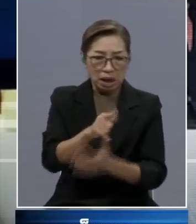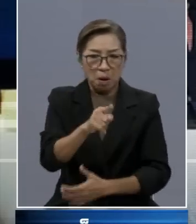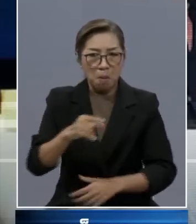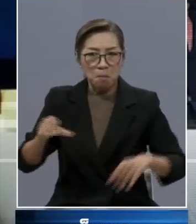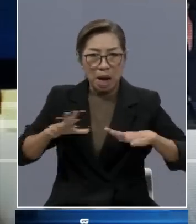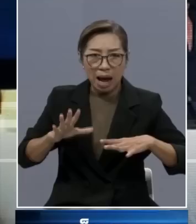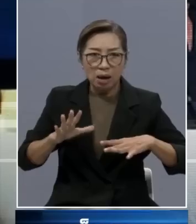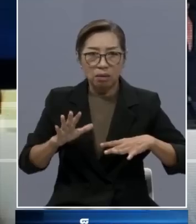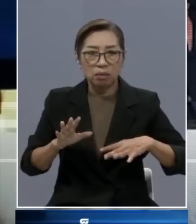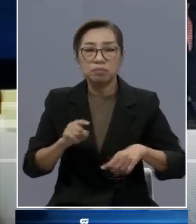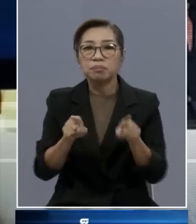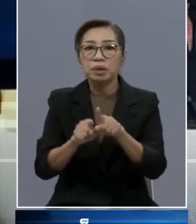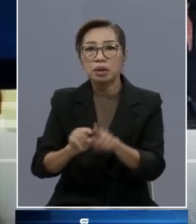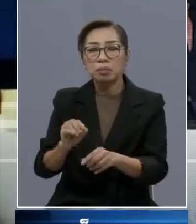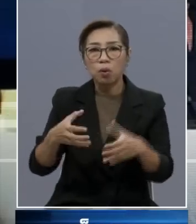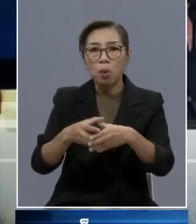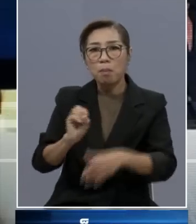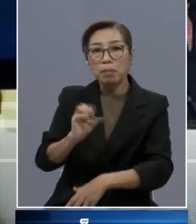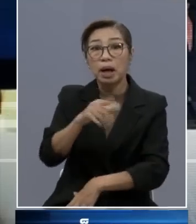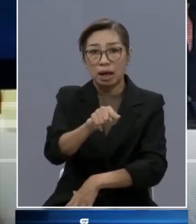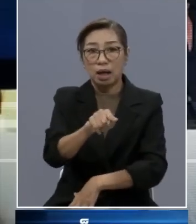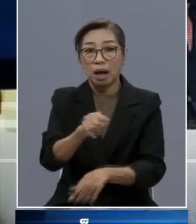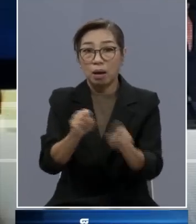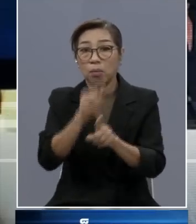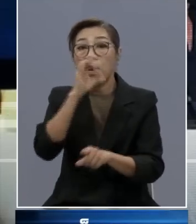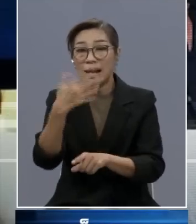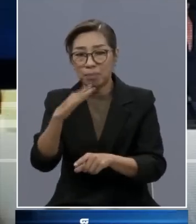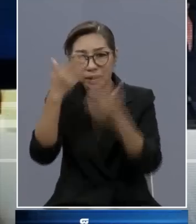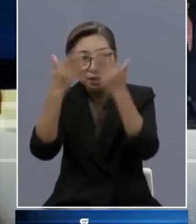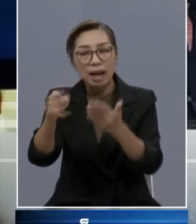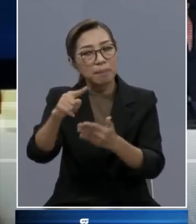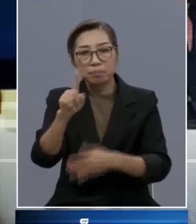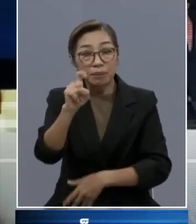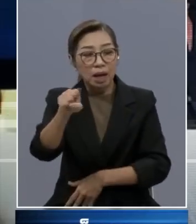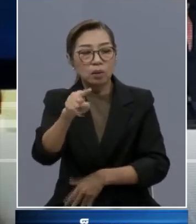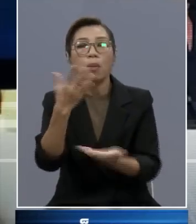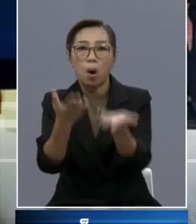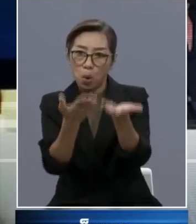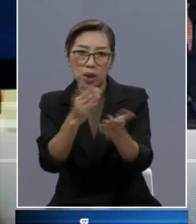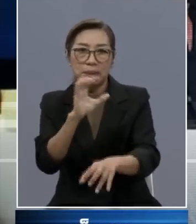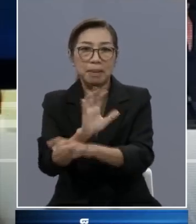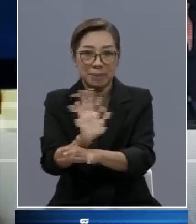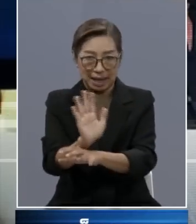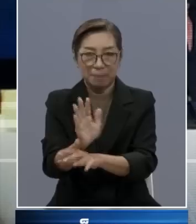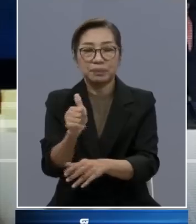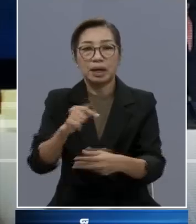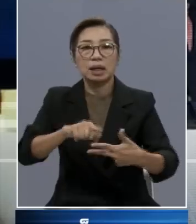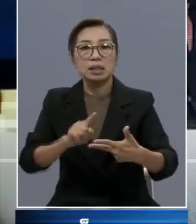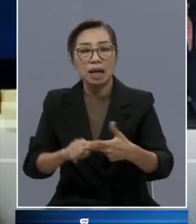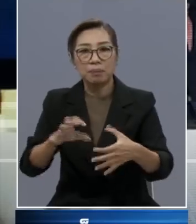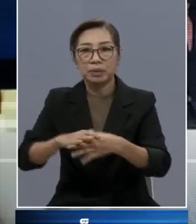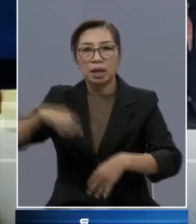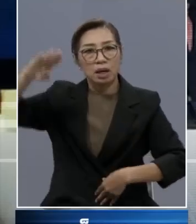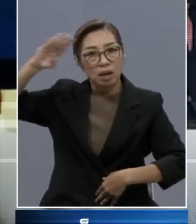มใน MOU นี้ด้วยนะครับเรื่องที่3ผลักดันการปฏิรูประบบราชการรวมถึงตำรวจกองทัพและกระบวนการยุติธรรมด้วยนะครับ